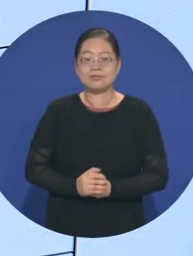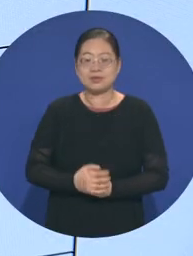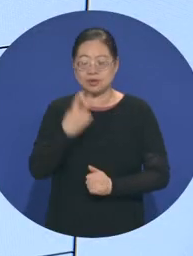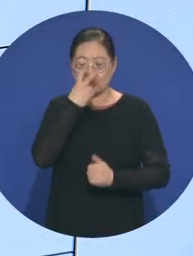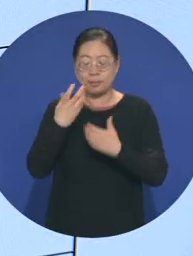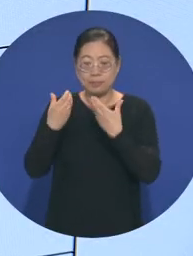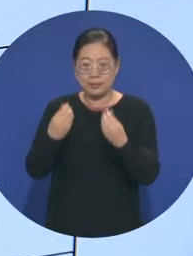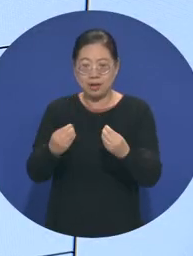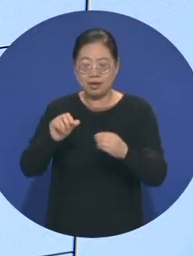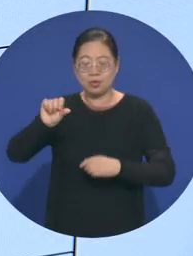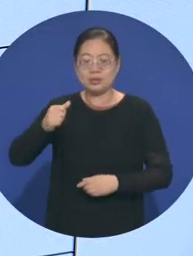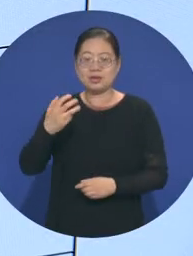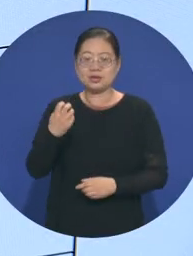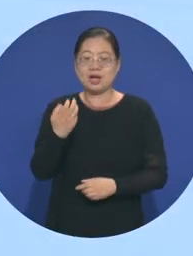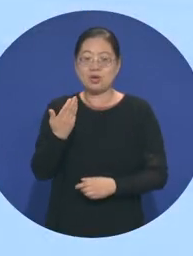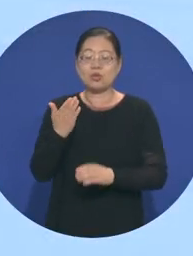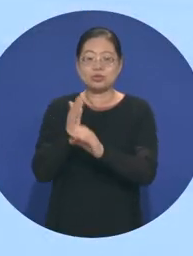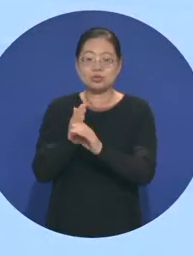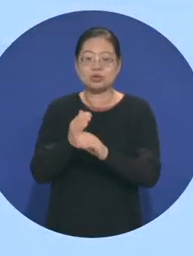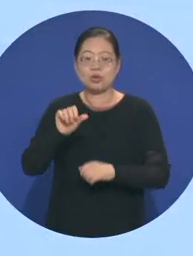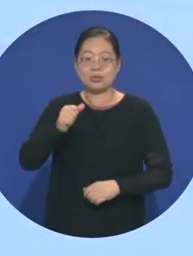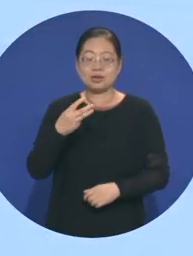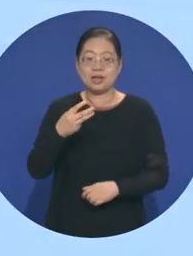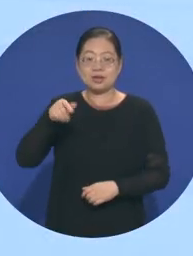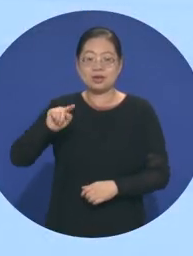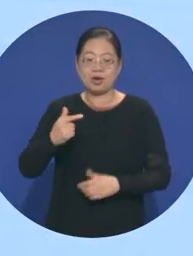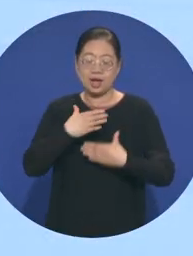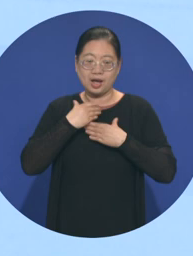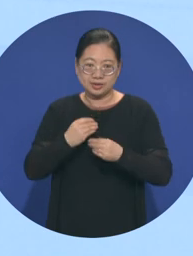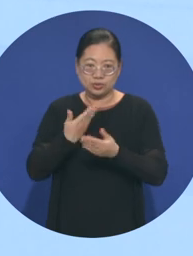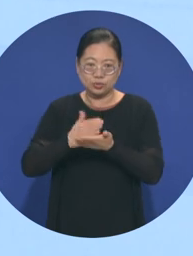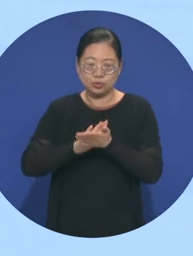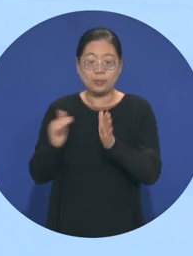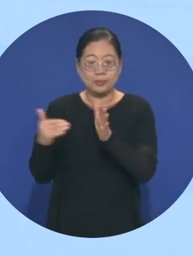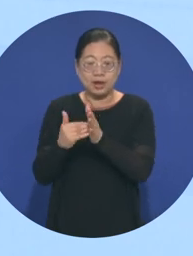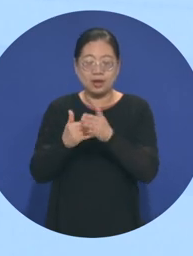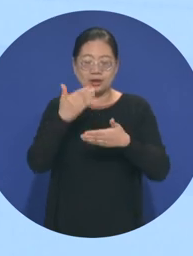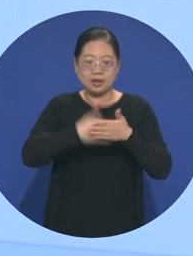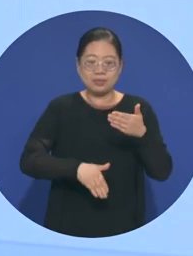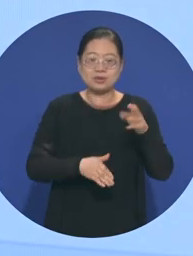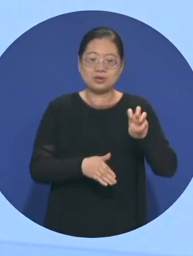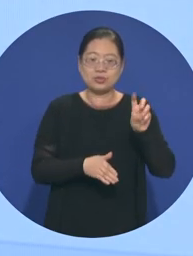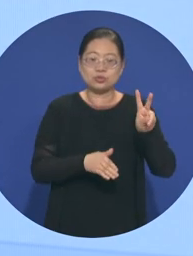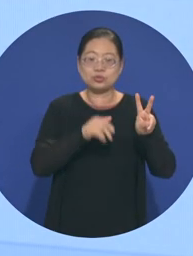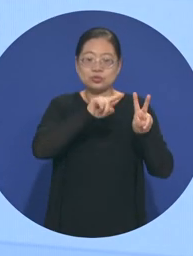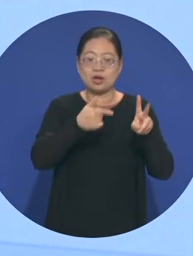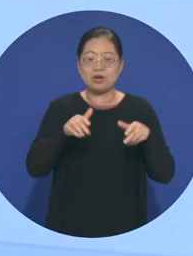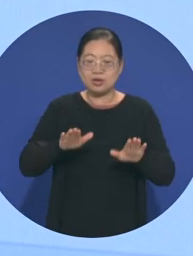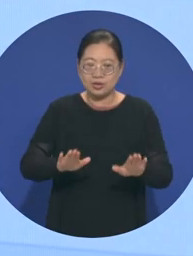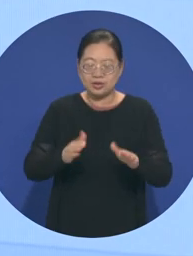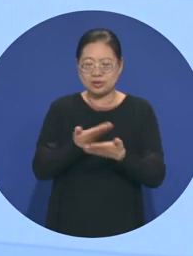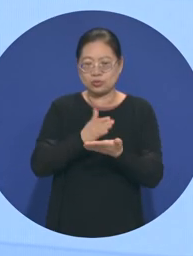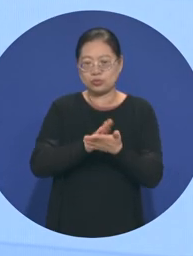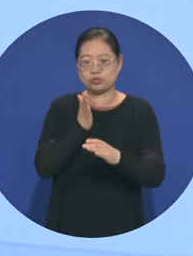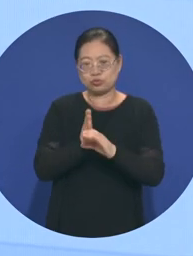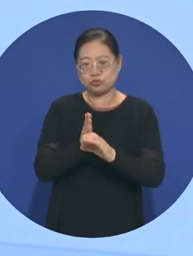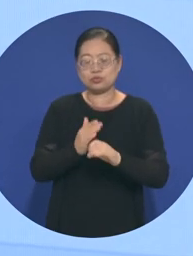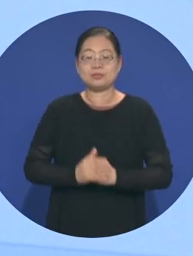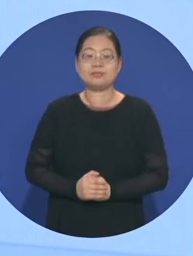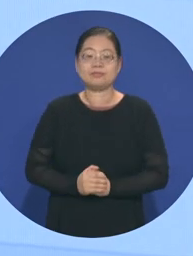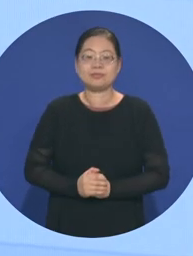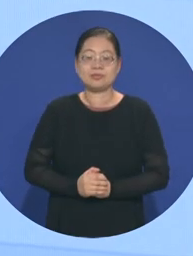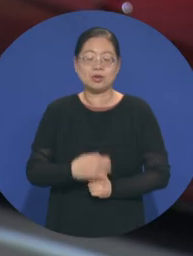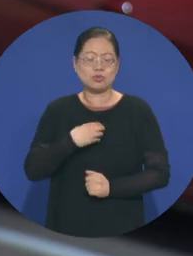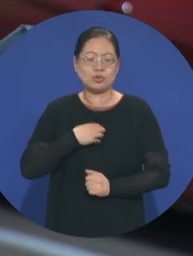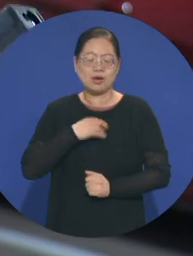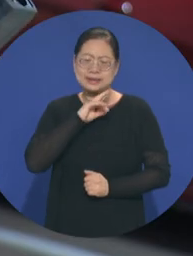중입니다 점검을 마친 539권 중 503 권은 안전 조치를 마쳤고 나머지 32 건은 현재 조치